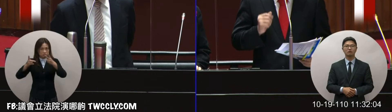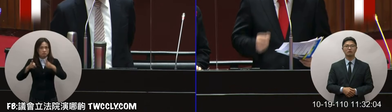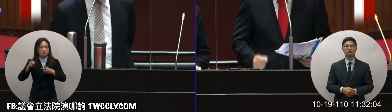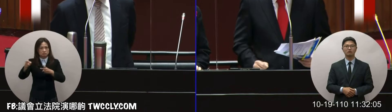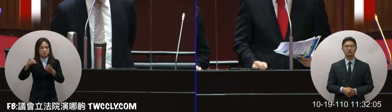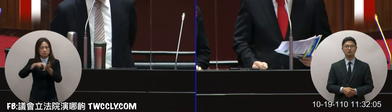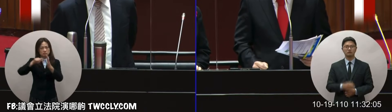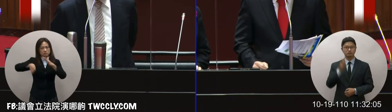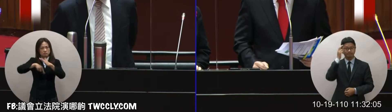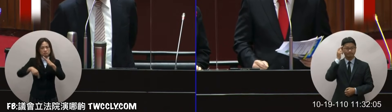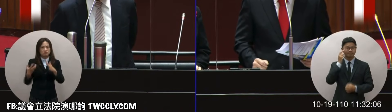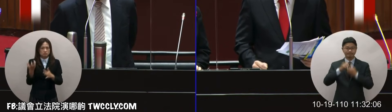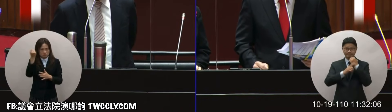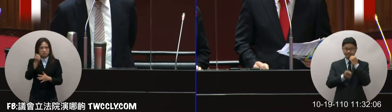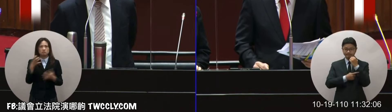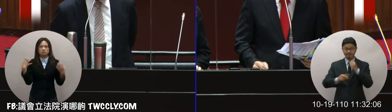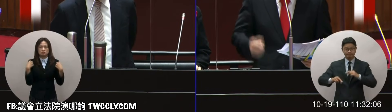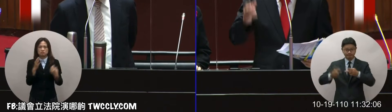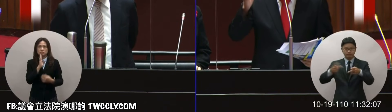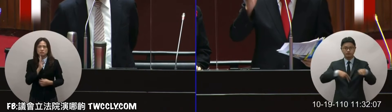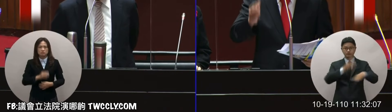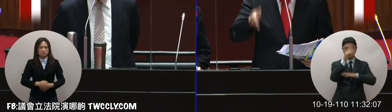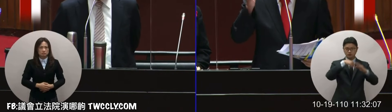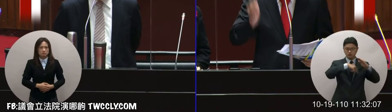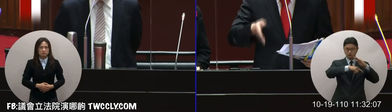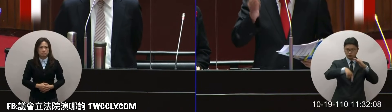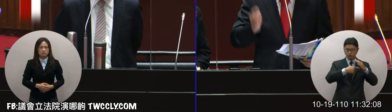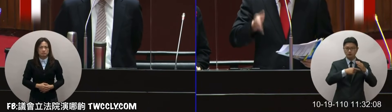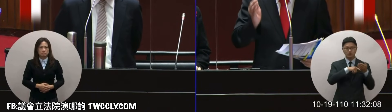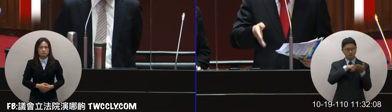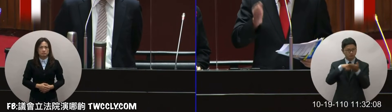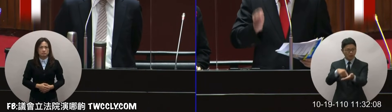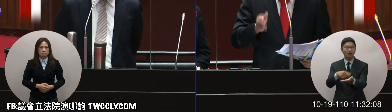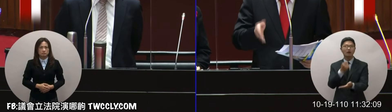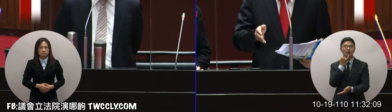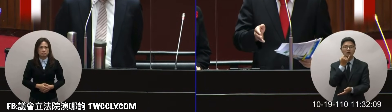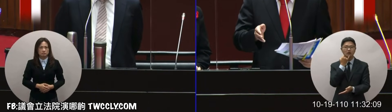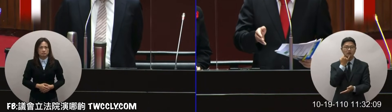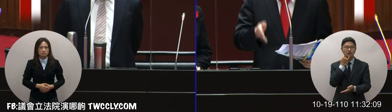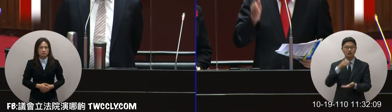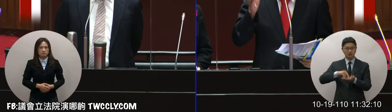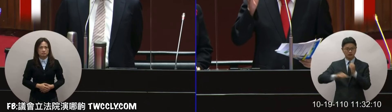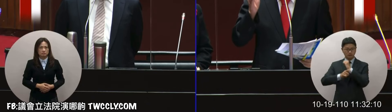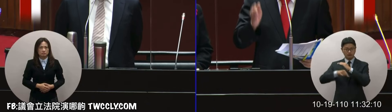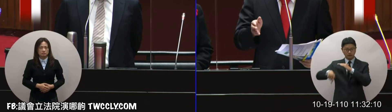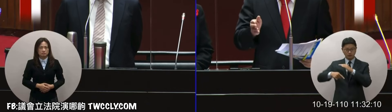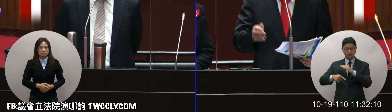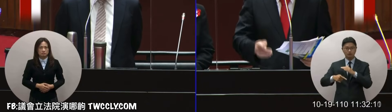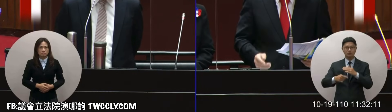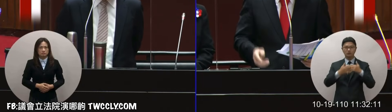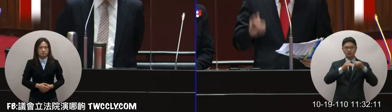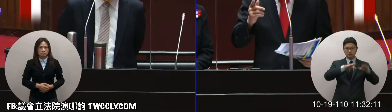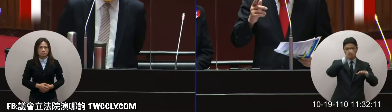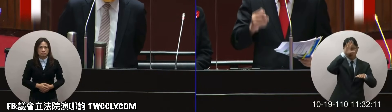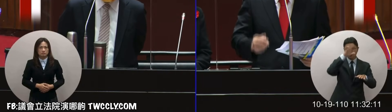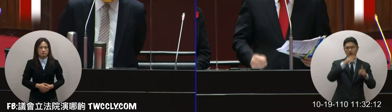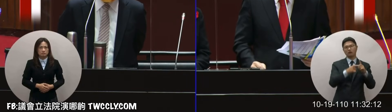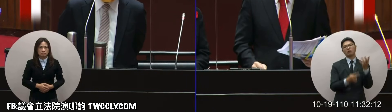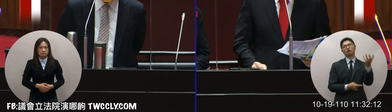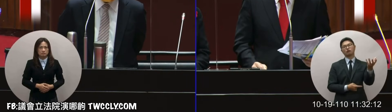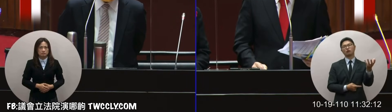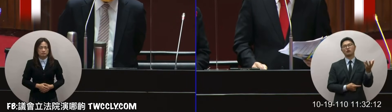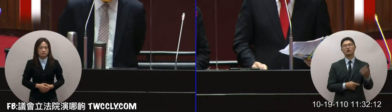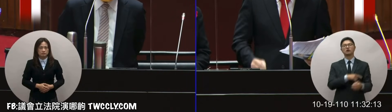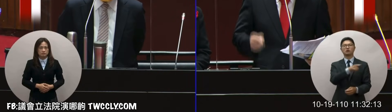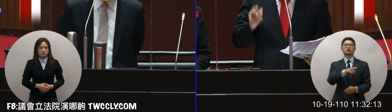是不是要修宪？行政院可以发动哈。本院立法院民进党占绝对多数，随时